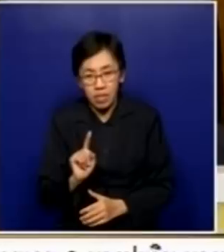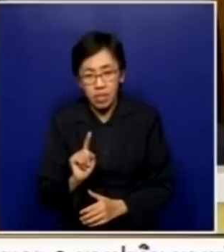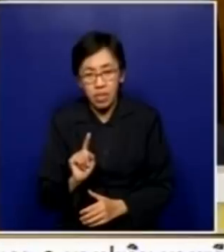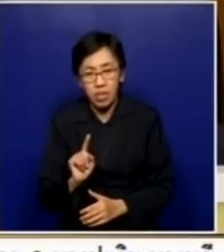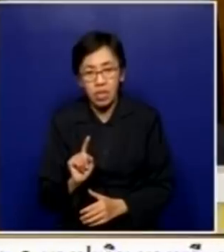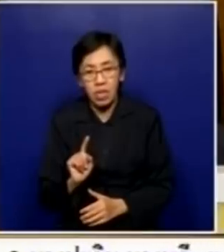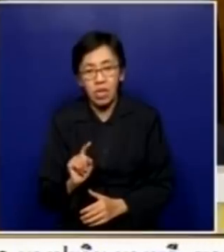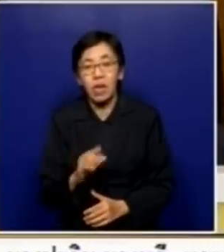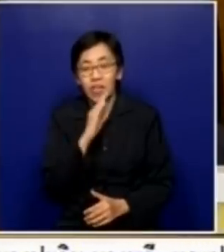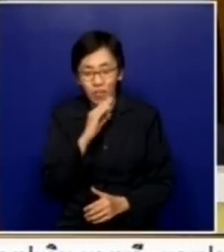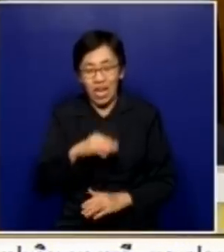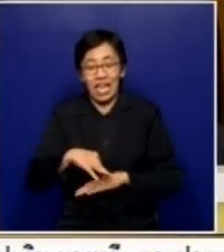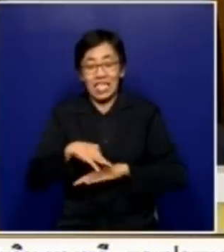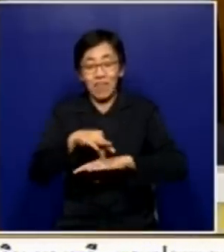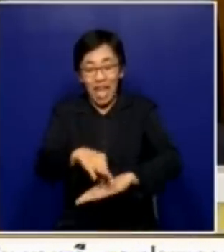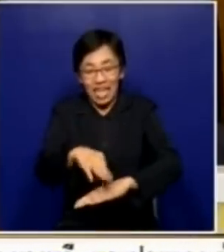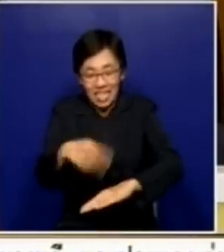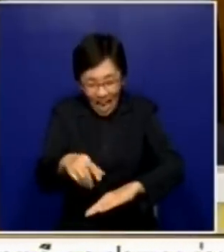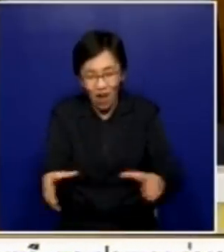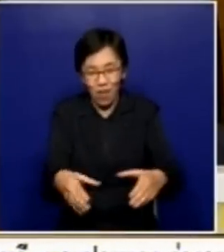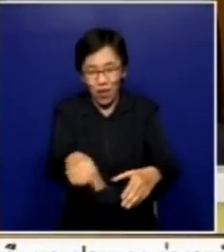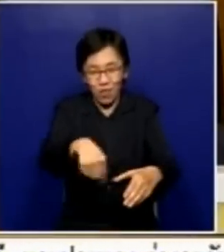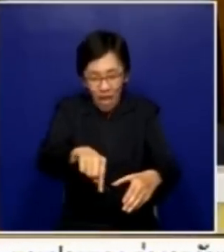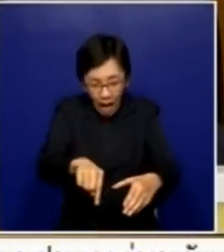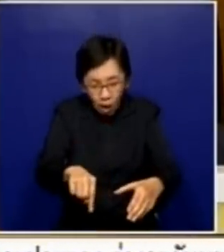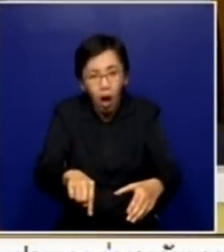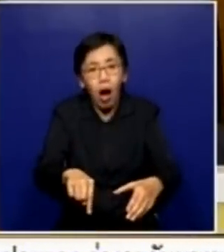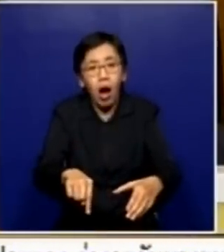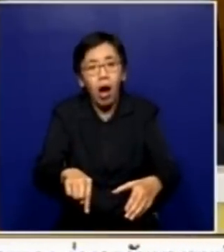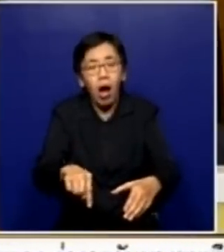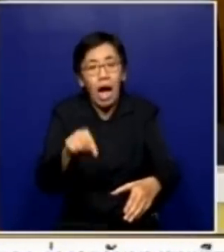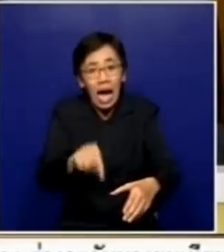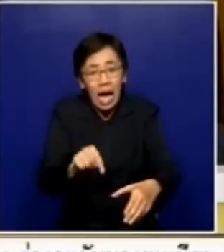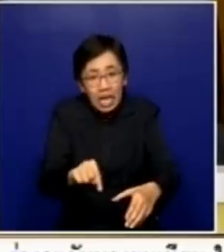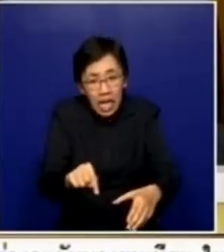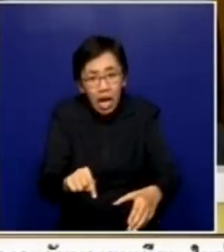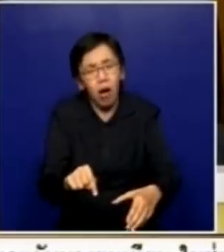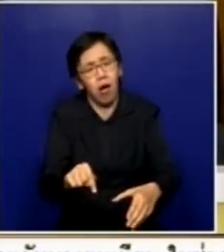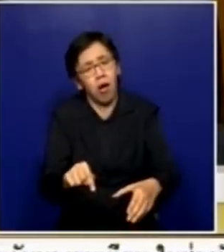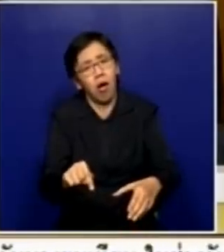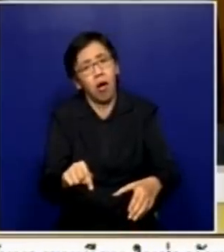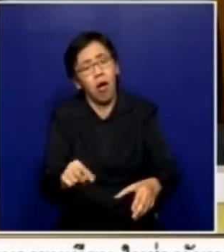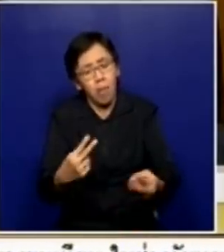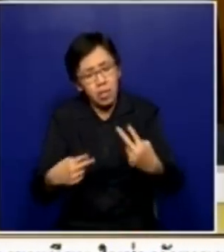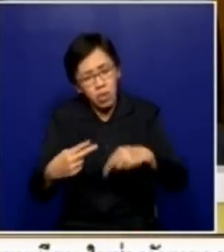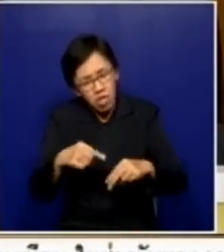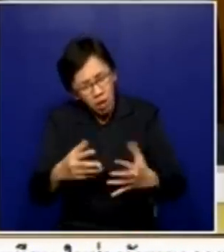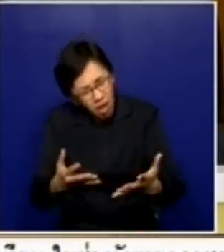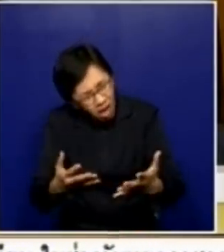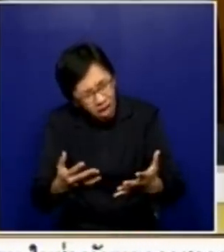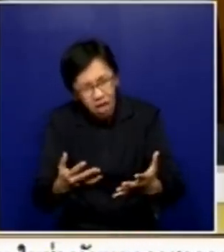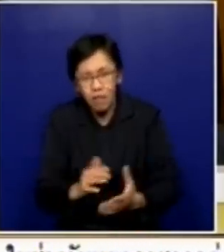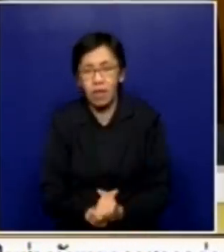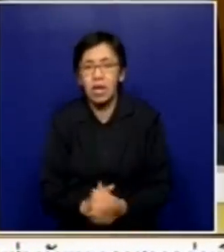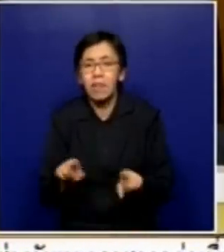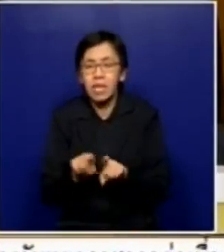จะต้องตรวจสอบในวัี้แต่งตงขนมาไม่วจะเป็นสมาชิกิษฐาชุปจุบันหรอสภาญชฐานิติปัญญณแชาิชุที่แล้